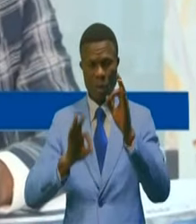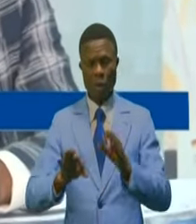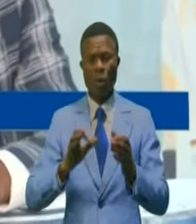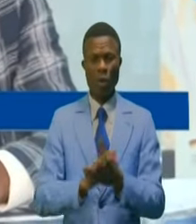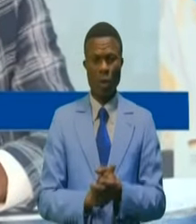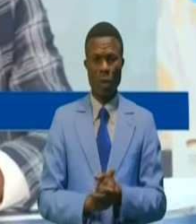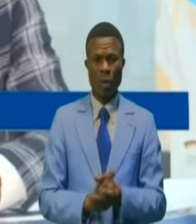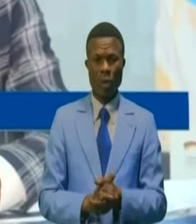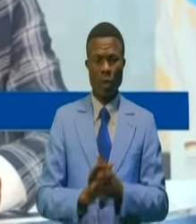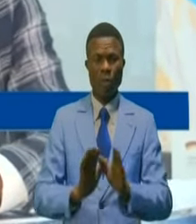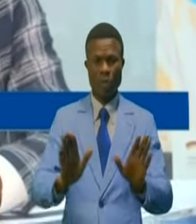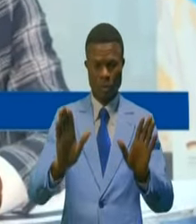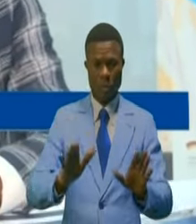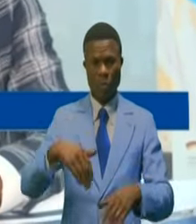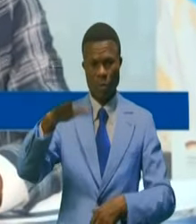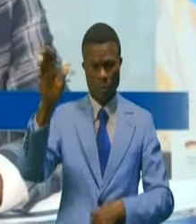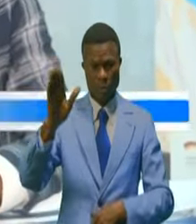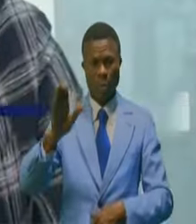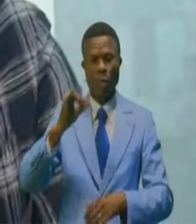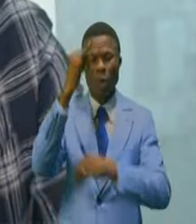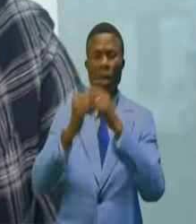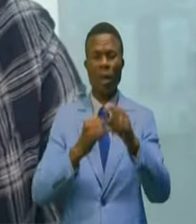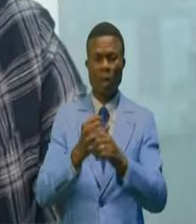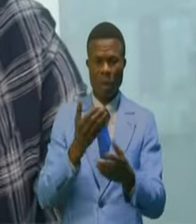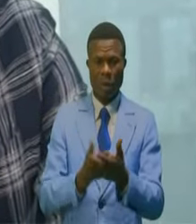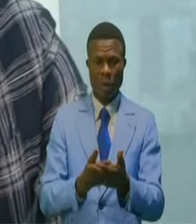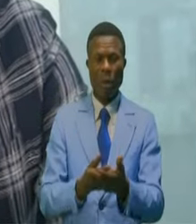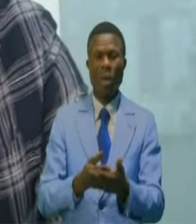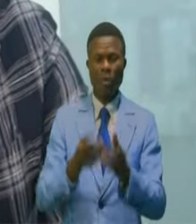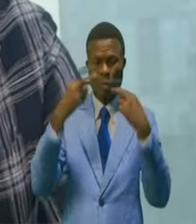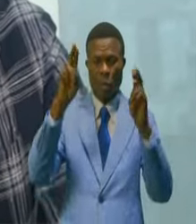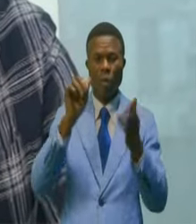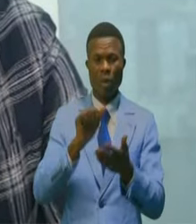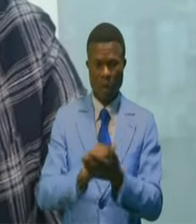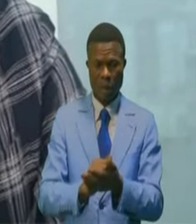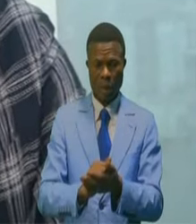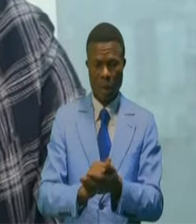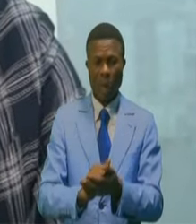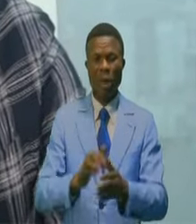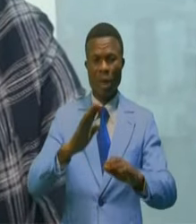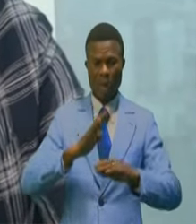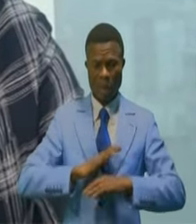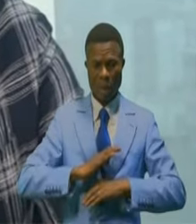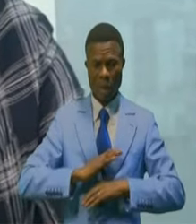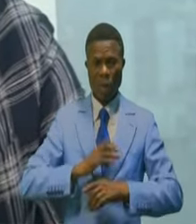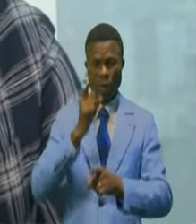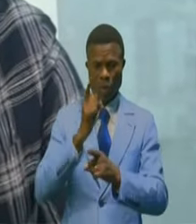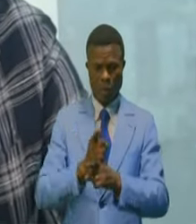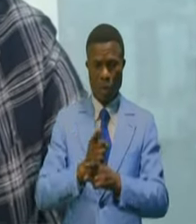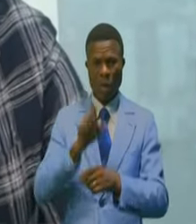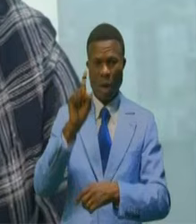des fonds en grande partie en international. Pour arriver aussi à répondre de manière